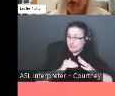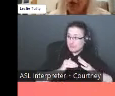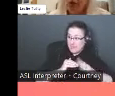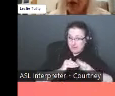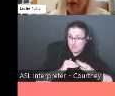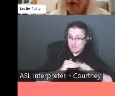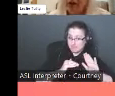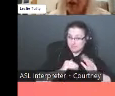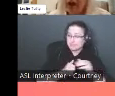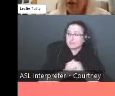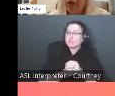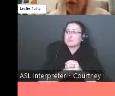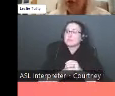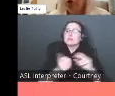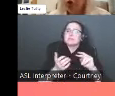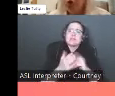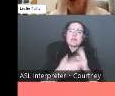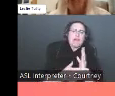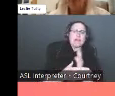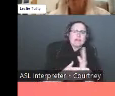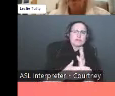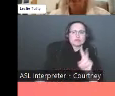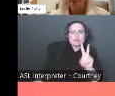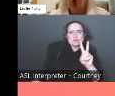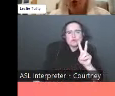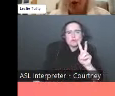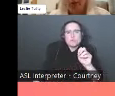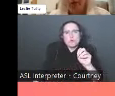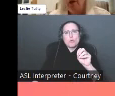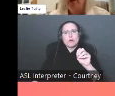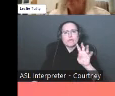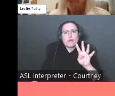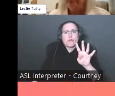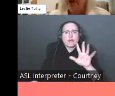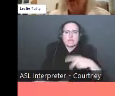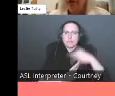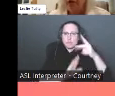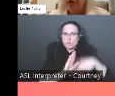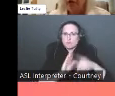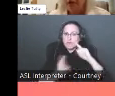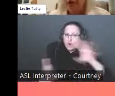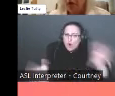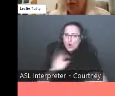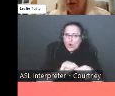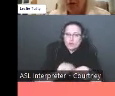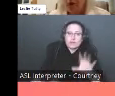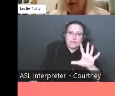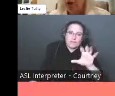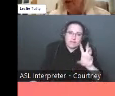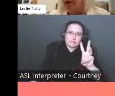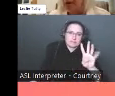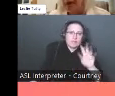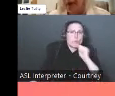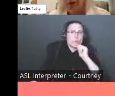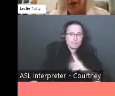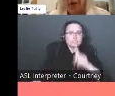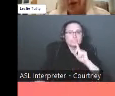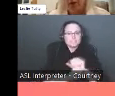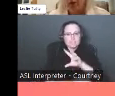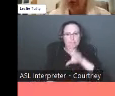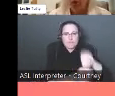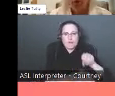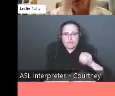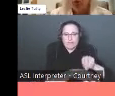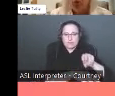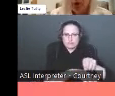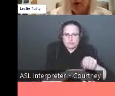1383 programmes au minimum qui indiquaient donc une moyenne de 2,45 programmes pour les